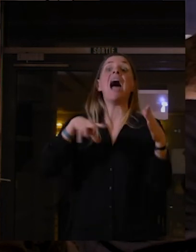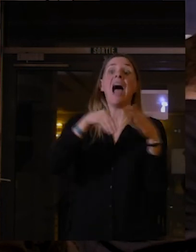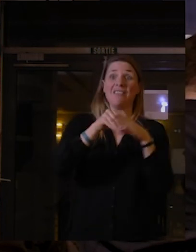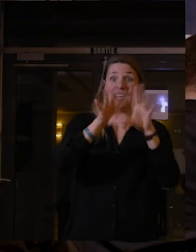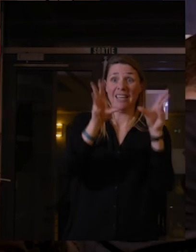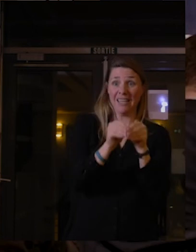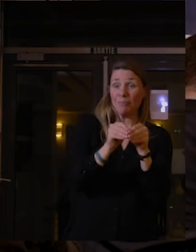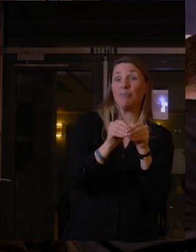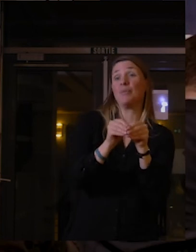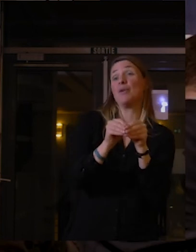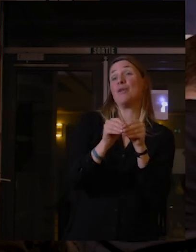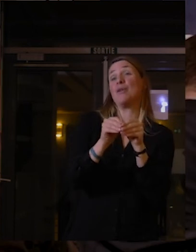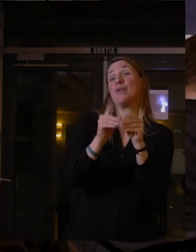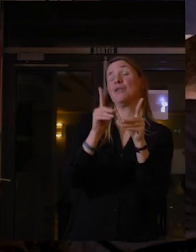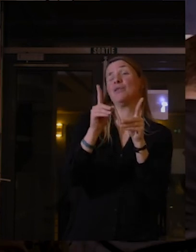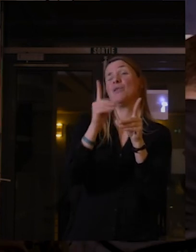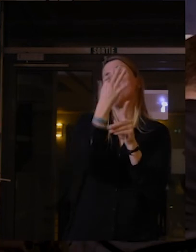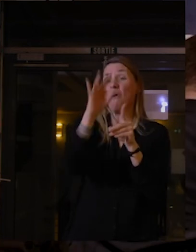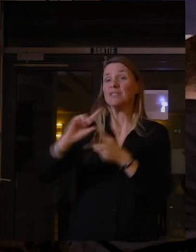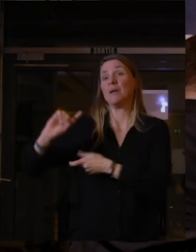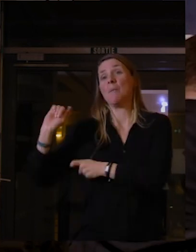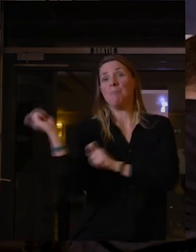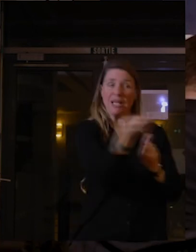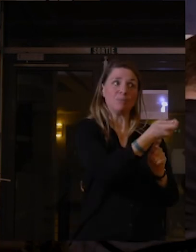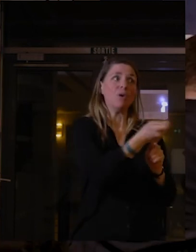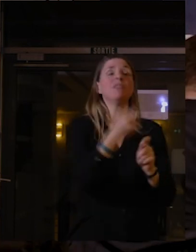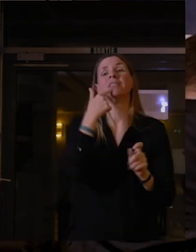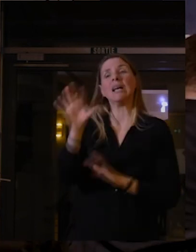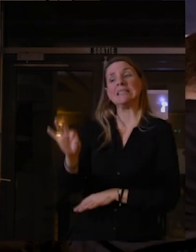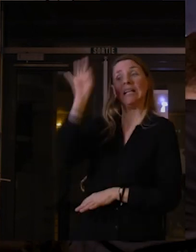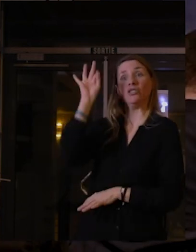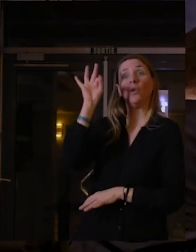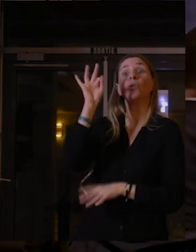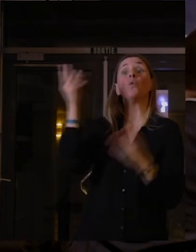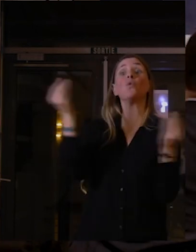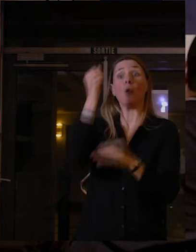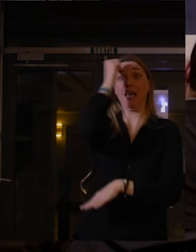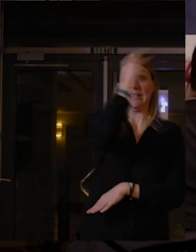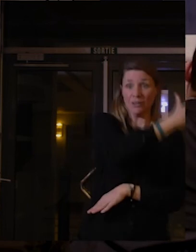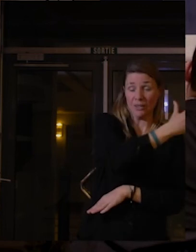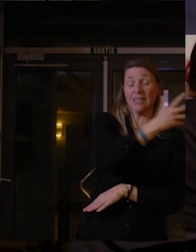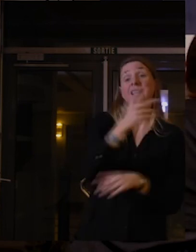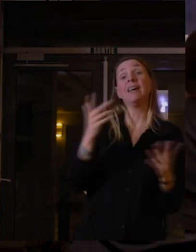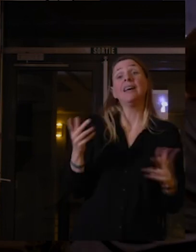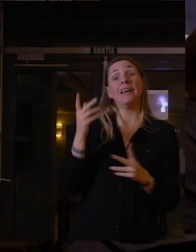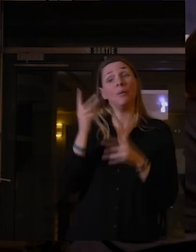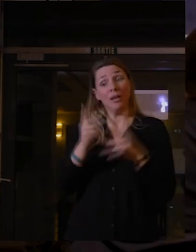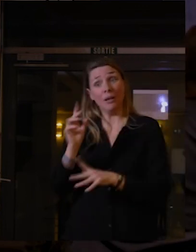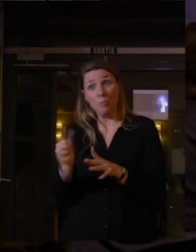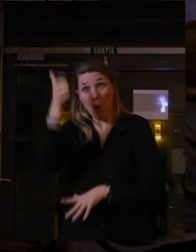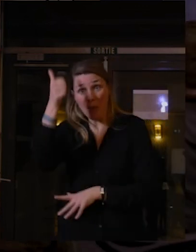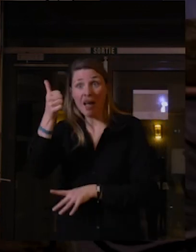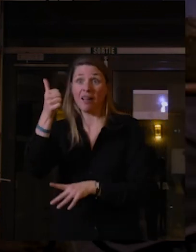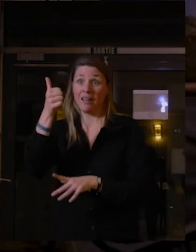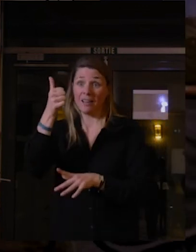France baseball et à avoir été draftée, on dit draftée comme sélectionnée, aux États-Unis. et la première peut-être à pouvoir intégrer la Ligue